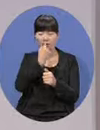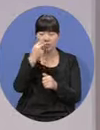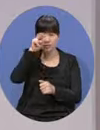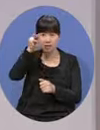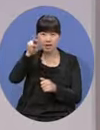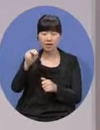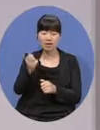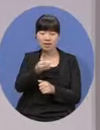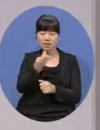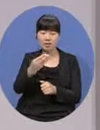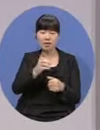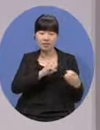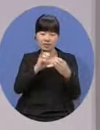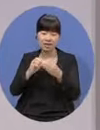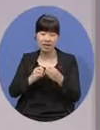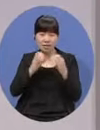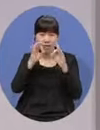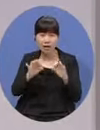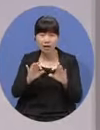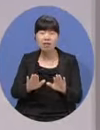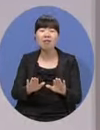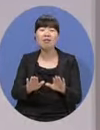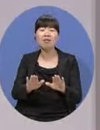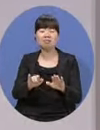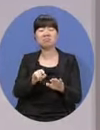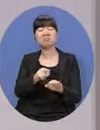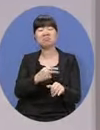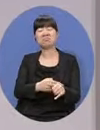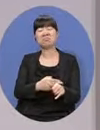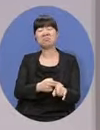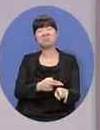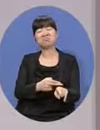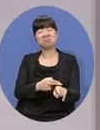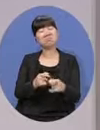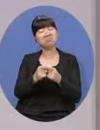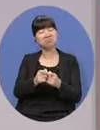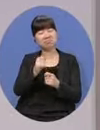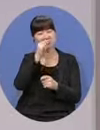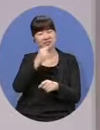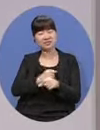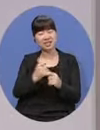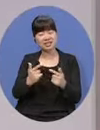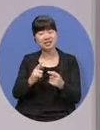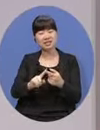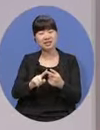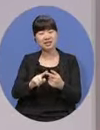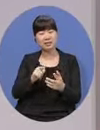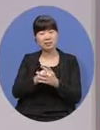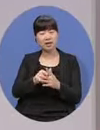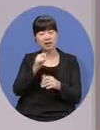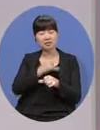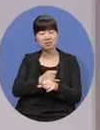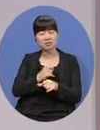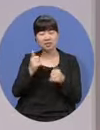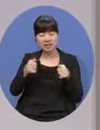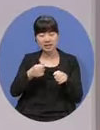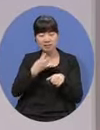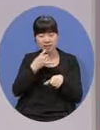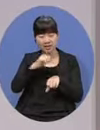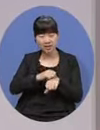보고 몇 마디를 다 대화를 나눠 보면은이 선생님이네 좀 꼼꼼하신지 아닌지 아니면은 그냥 인사성은